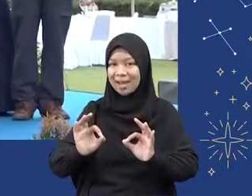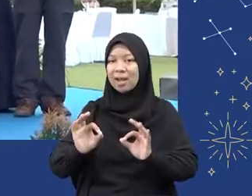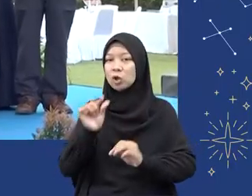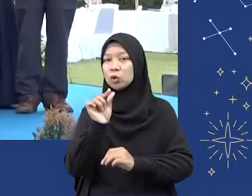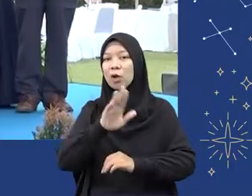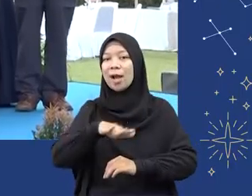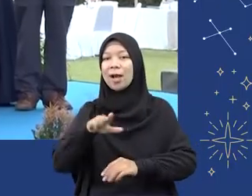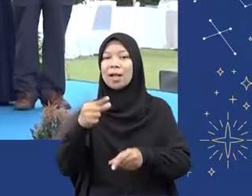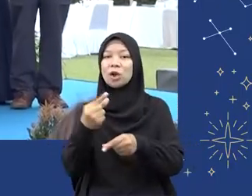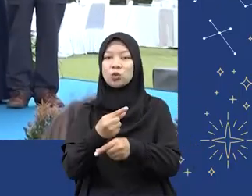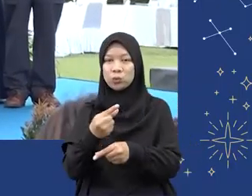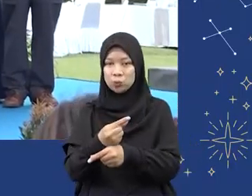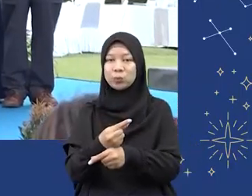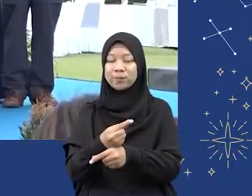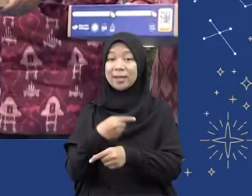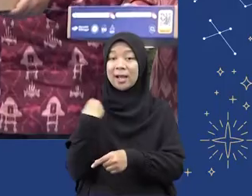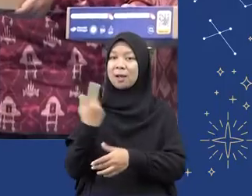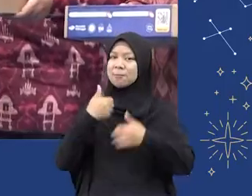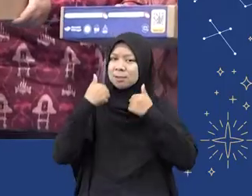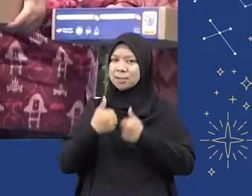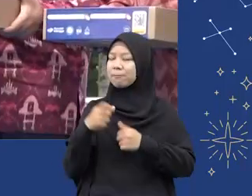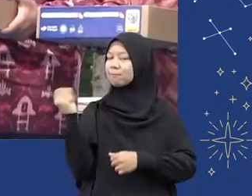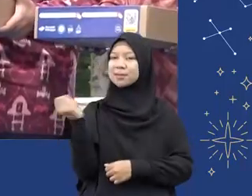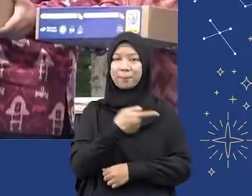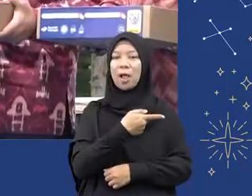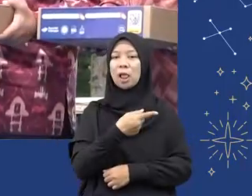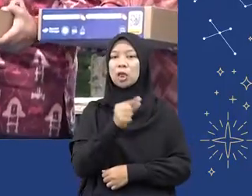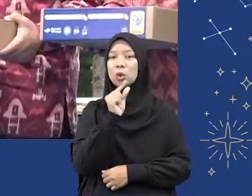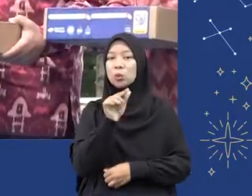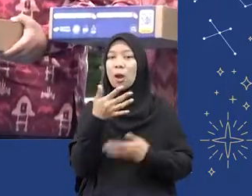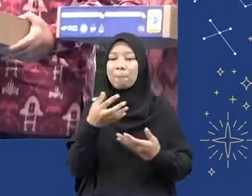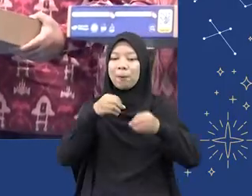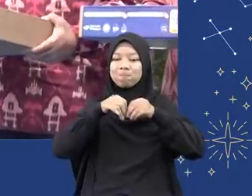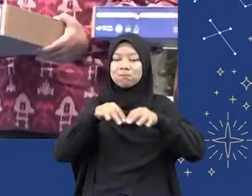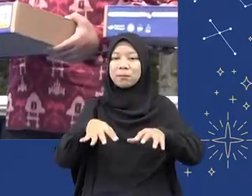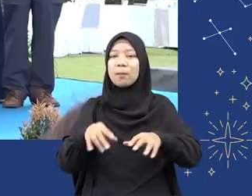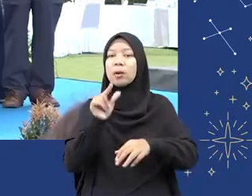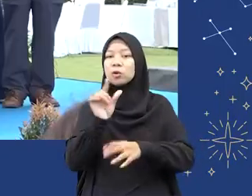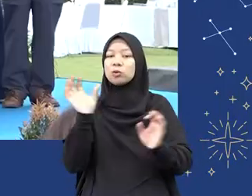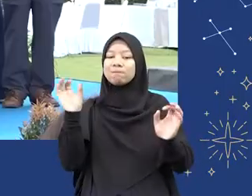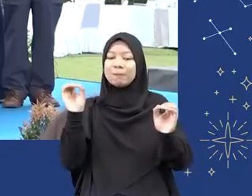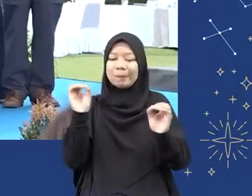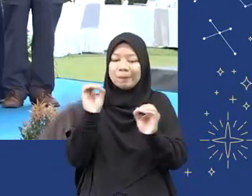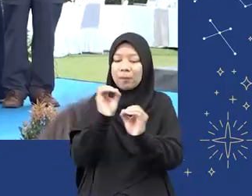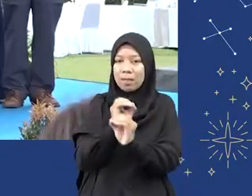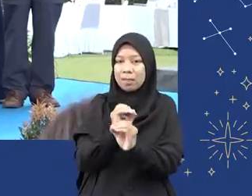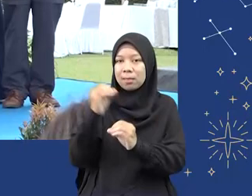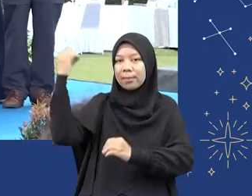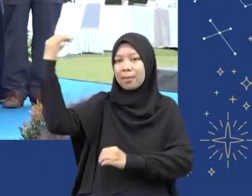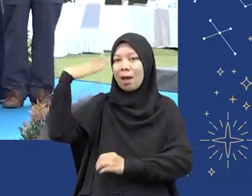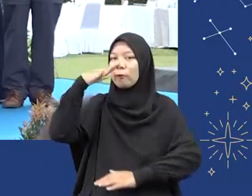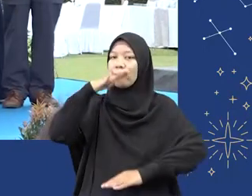siswa dan guru kita persiapkan dengan cepat untuk bisa menyambut gerhana matahari total teman-teman